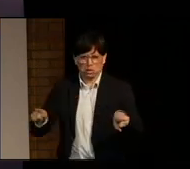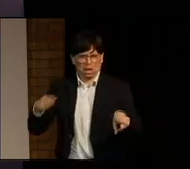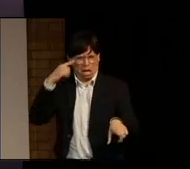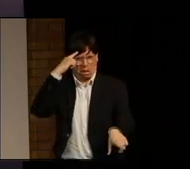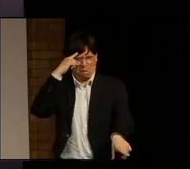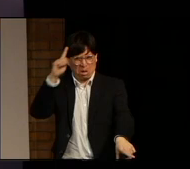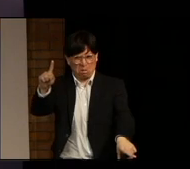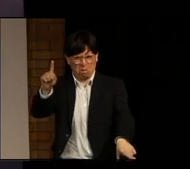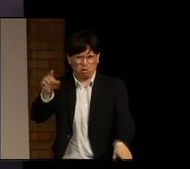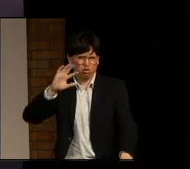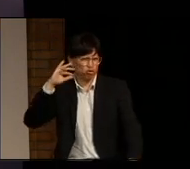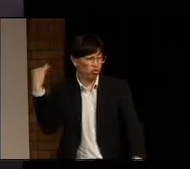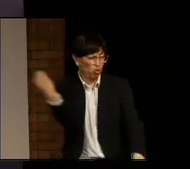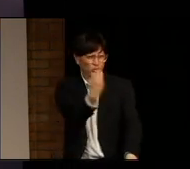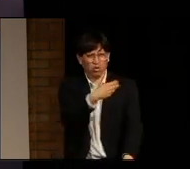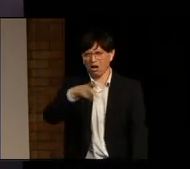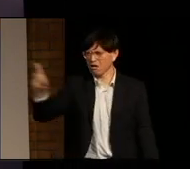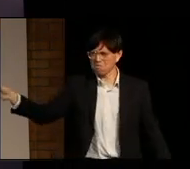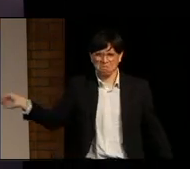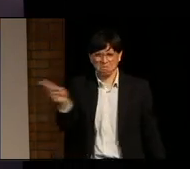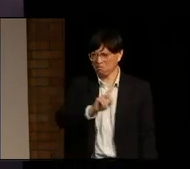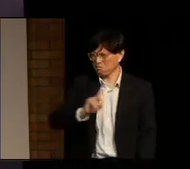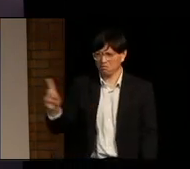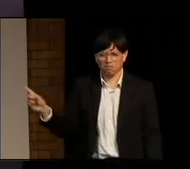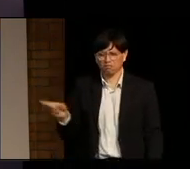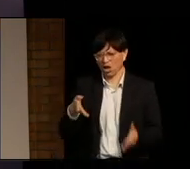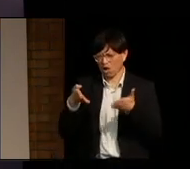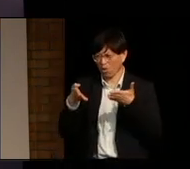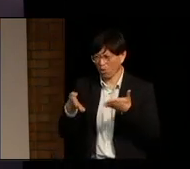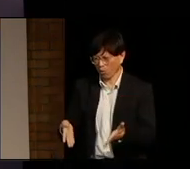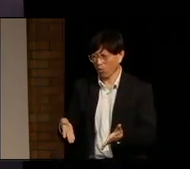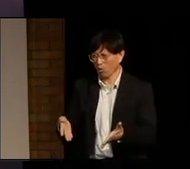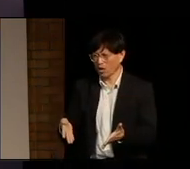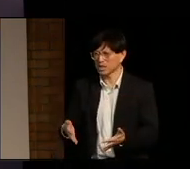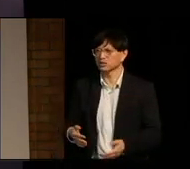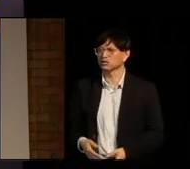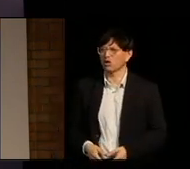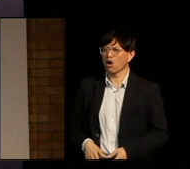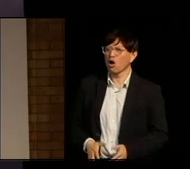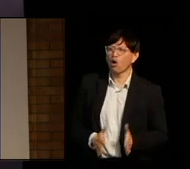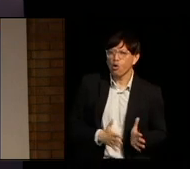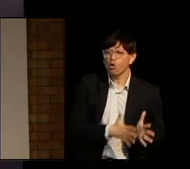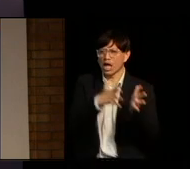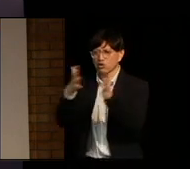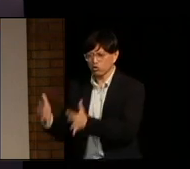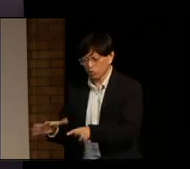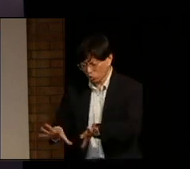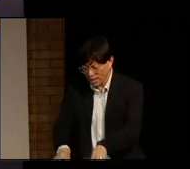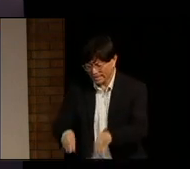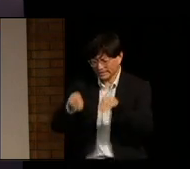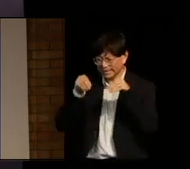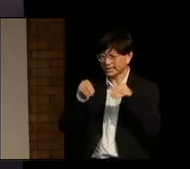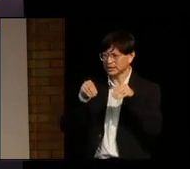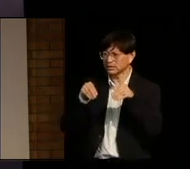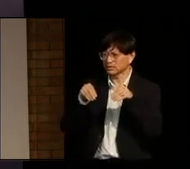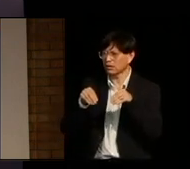dinamica No assolutamente questo può essere soltanto uno stimolo un inizio di uno stimolo No per